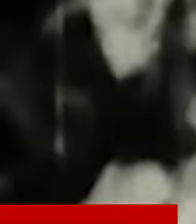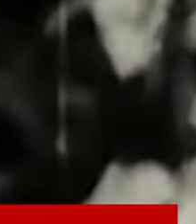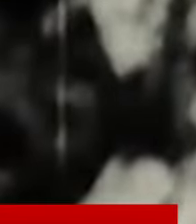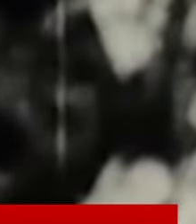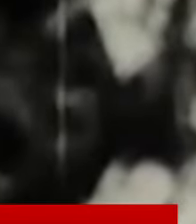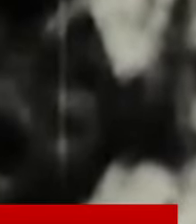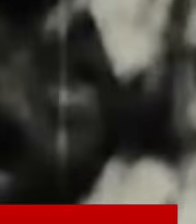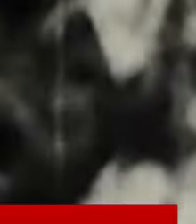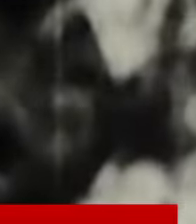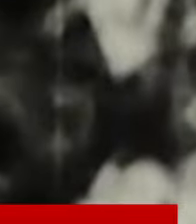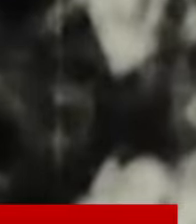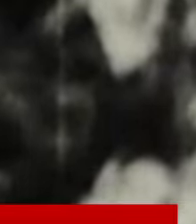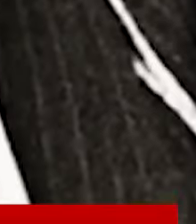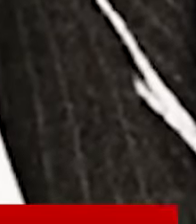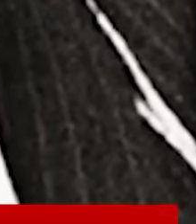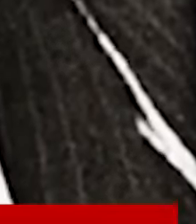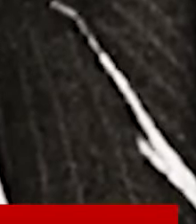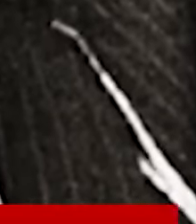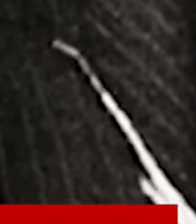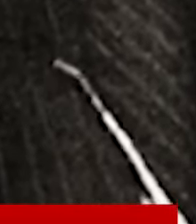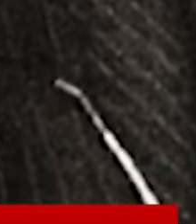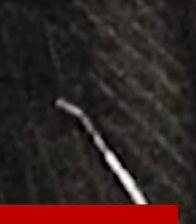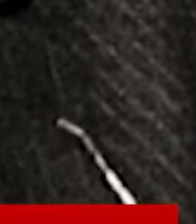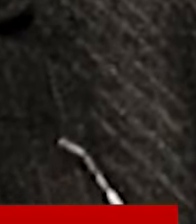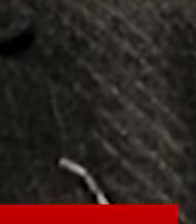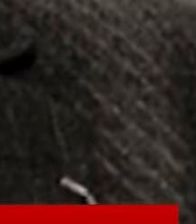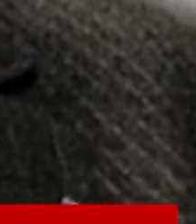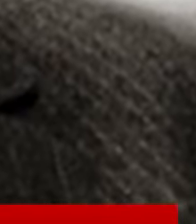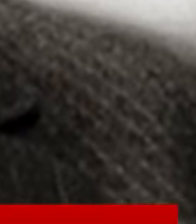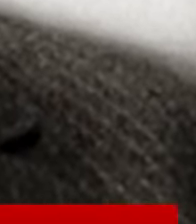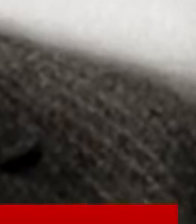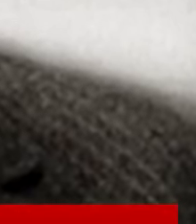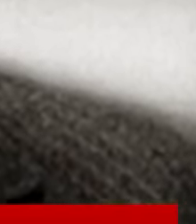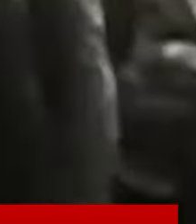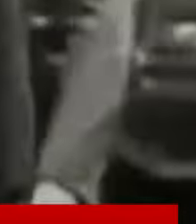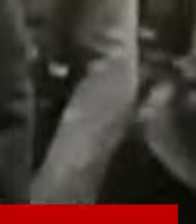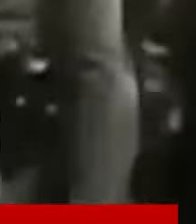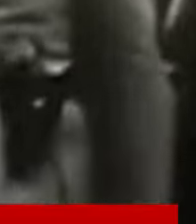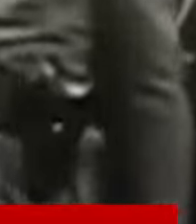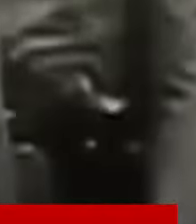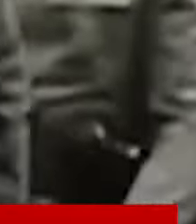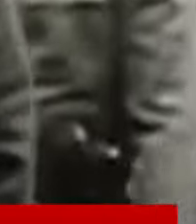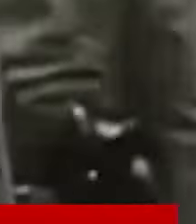geçen Kimseyi tanımadım ben senden daha